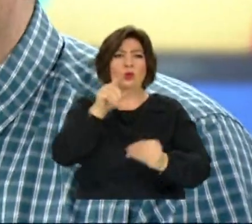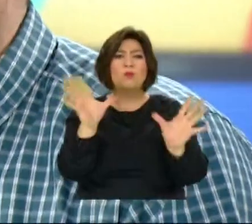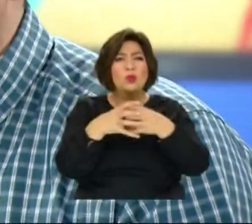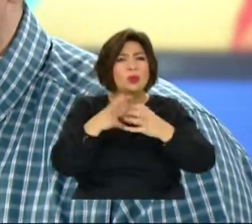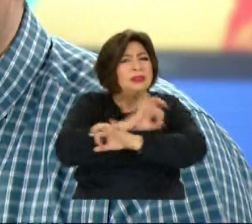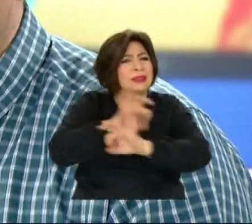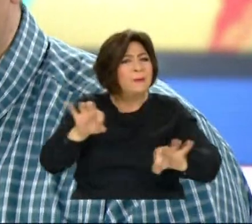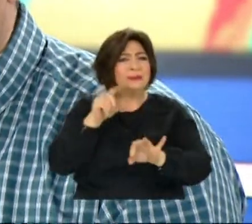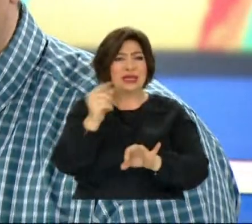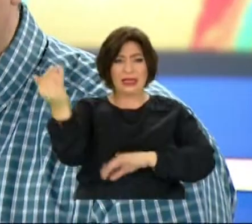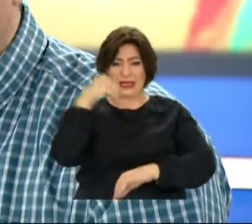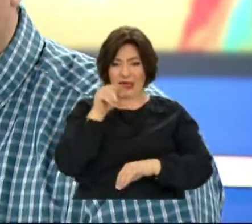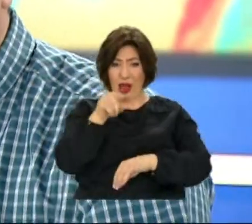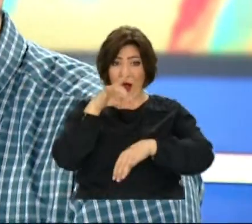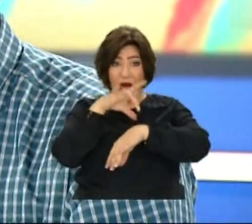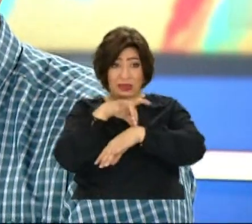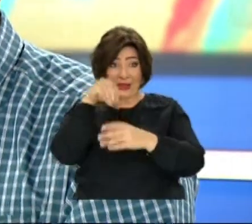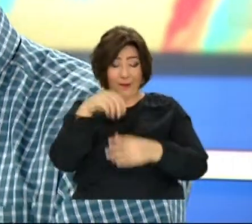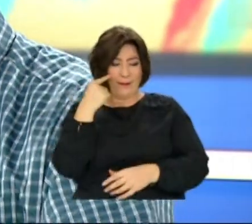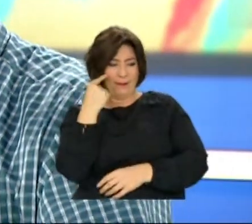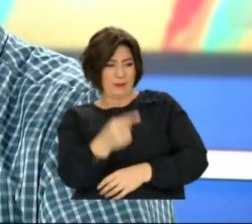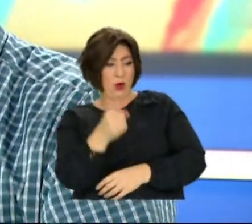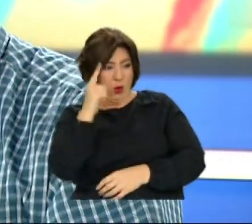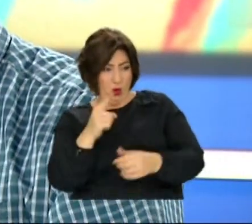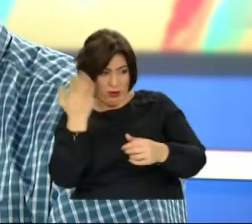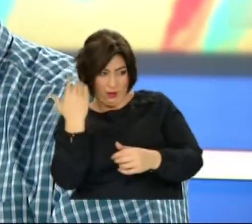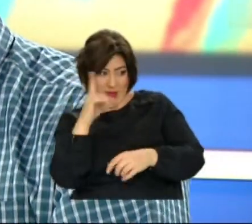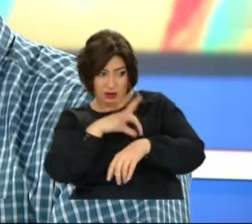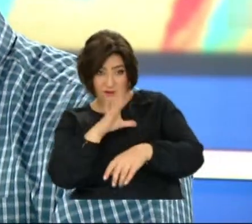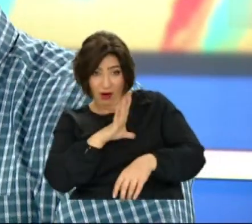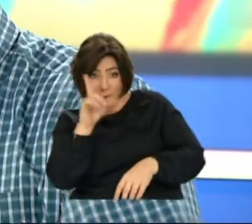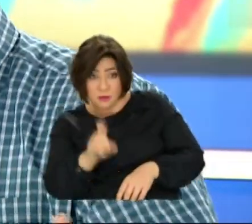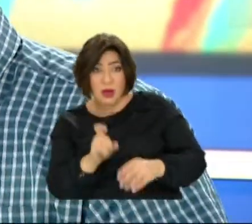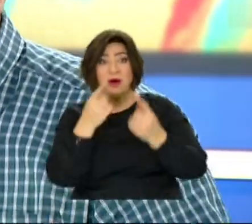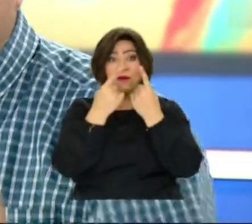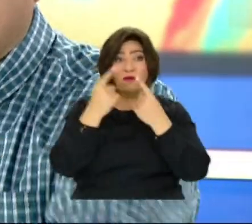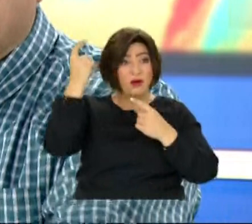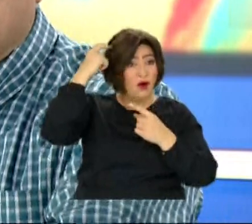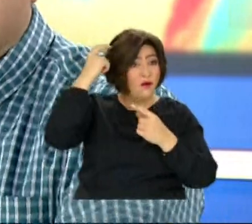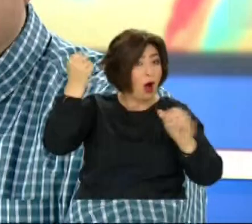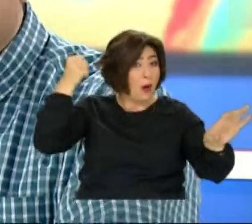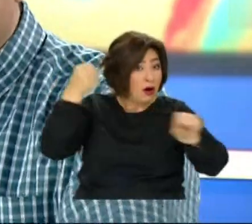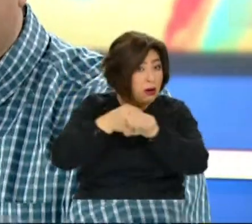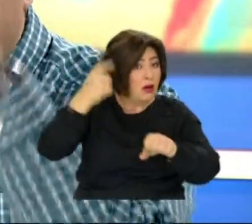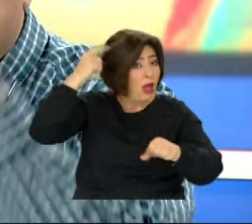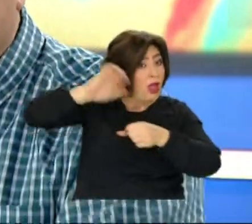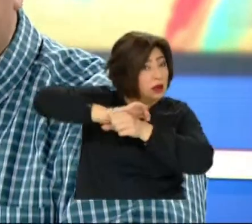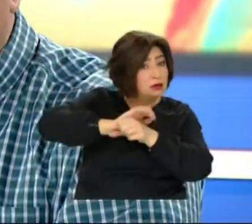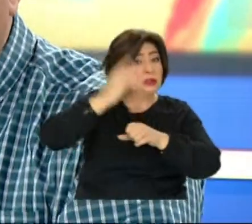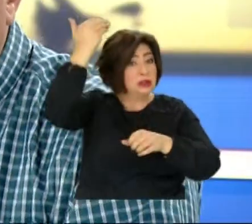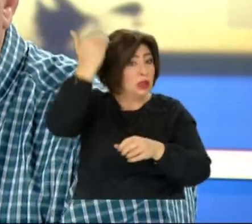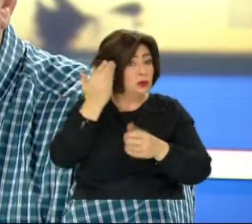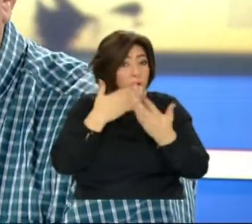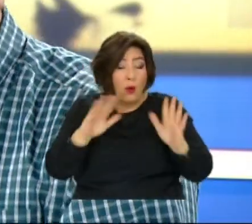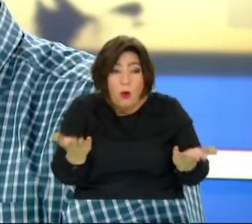şeyle değerlendirmeniz lazım. Size gelen vakaya baktığınızda önceden bir rahatsızlığı varsa farklı. Kafasında kocaman bir araba çarpmış, ezilmiş, kafasının yarısı